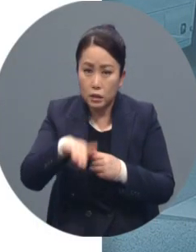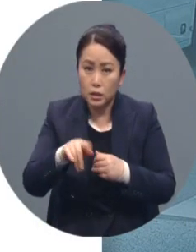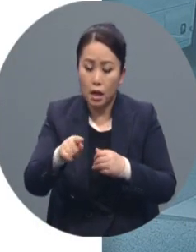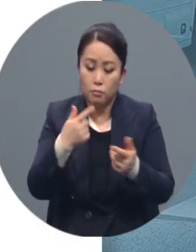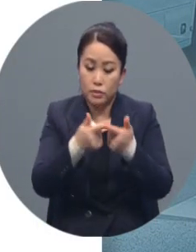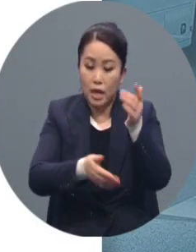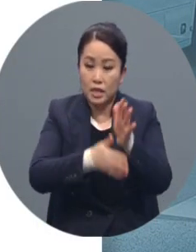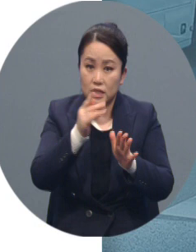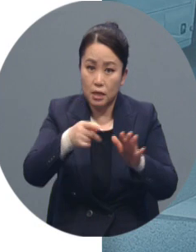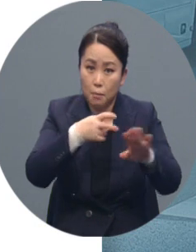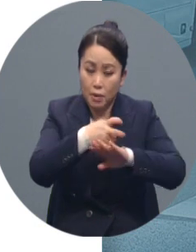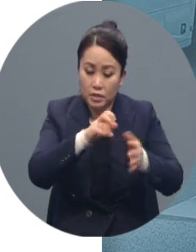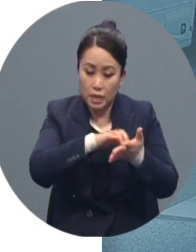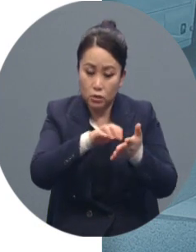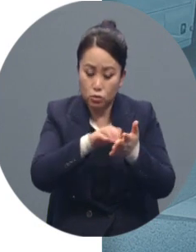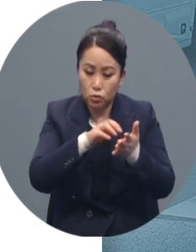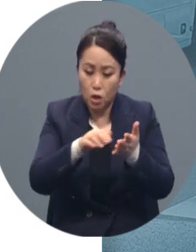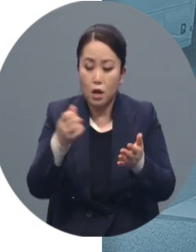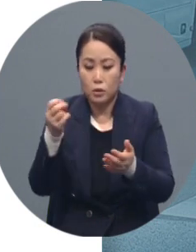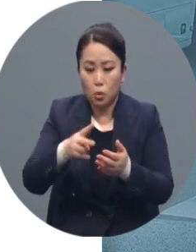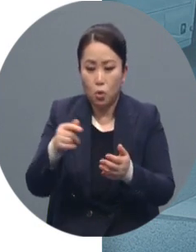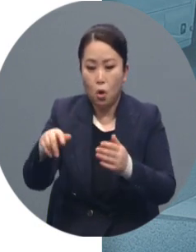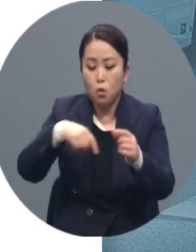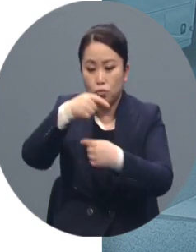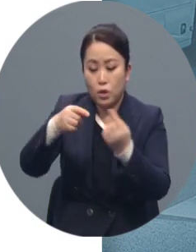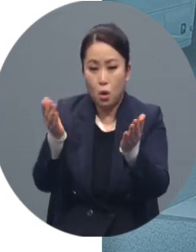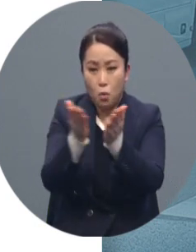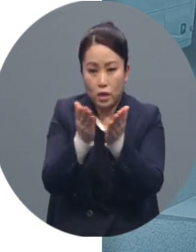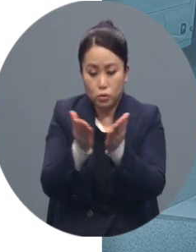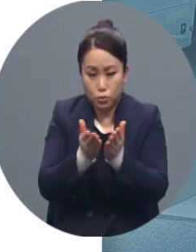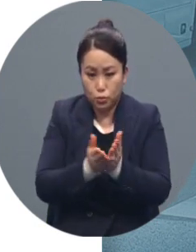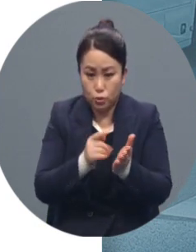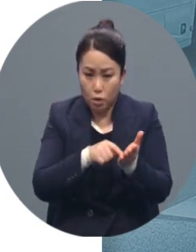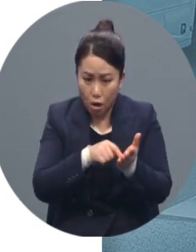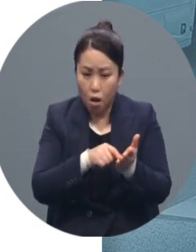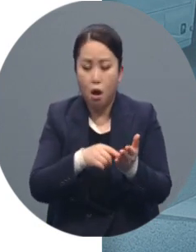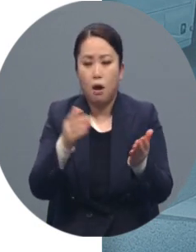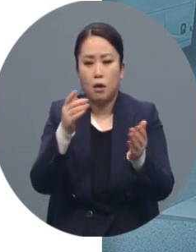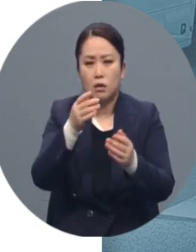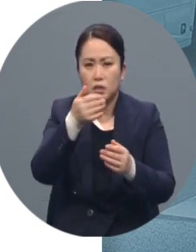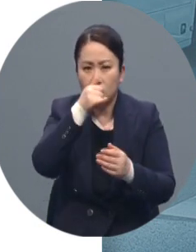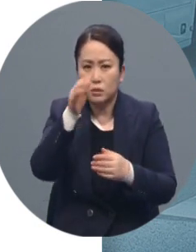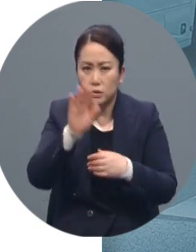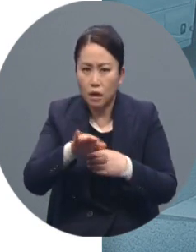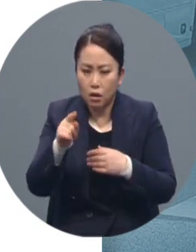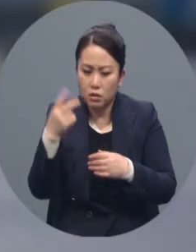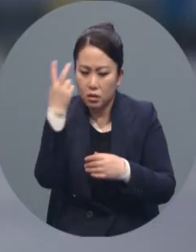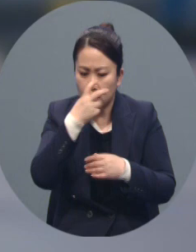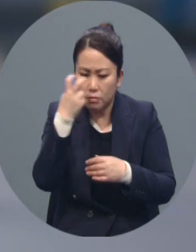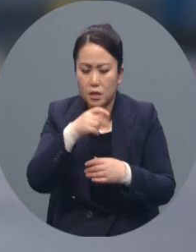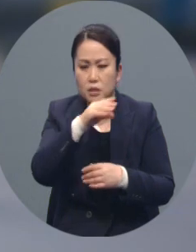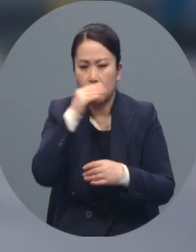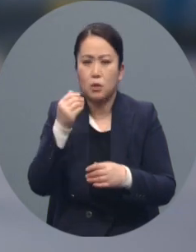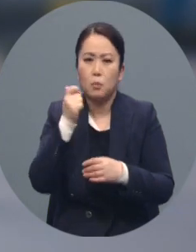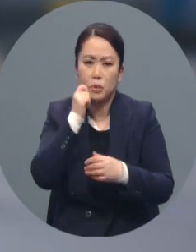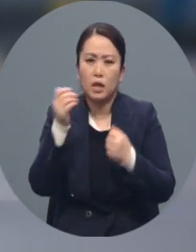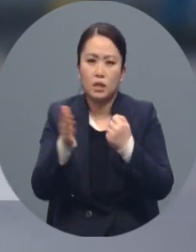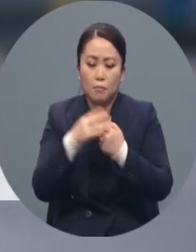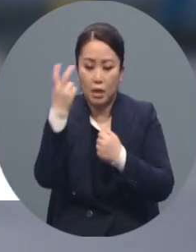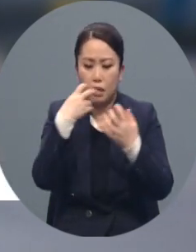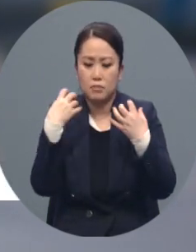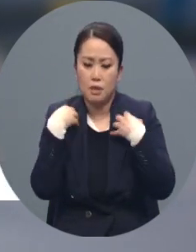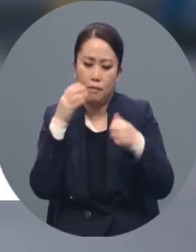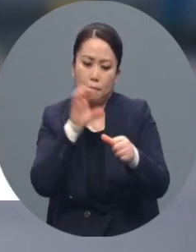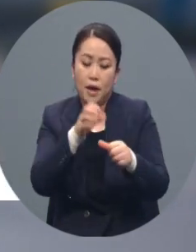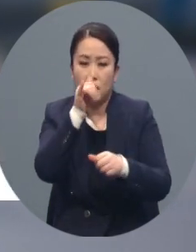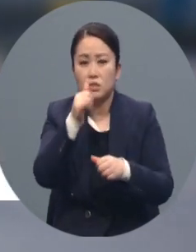맞춰 버스를 운행하지 않은 업체들을 제대로 감시하지 않아 감사원의 지적을 받았습니다. 3년 전에는 버스